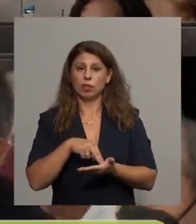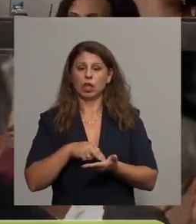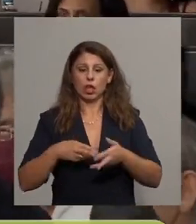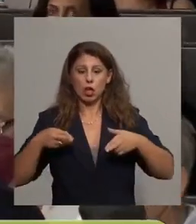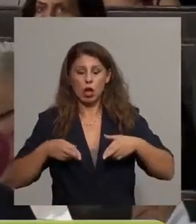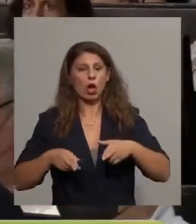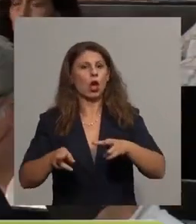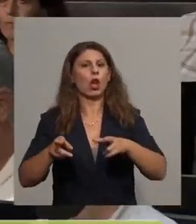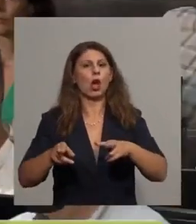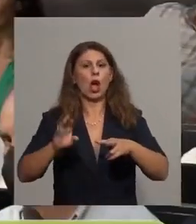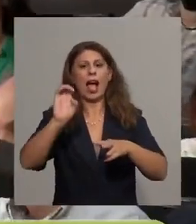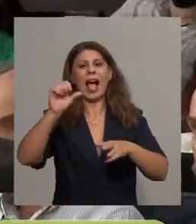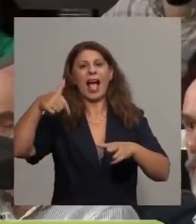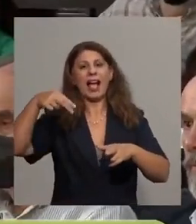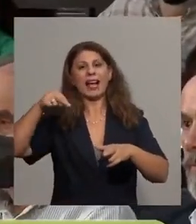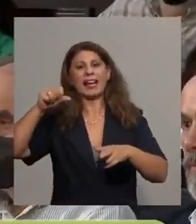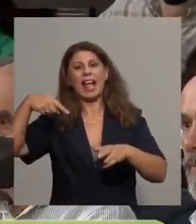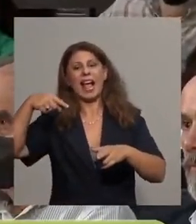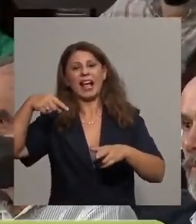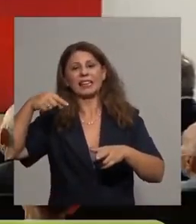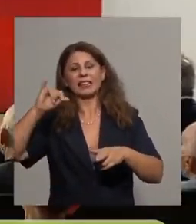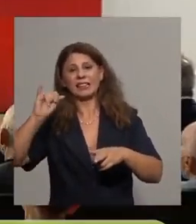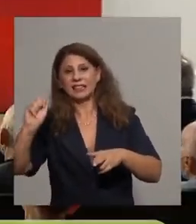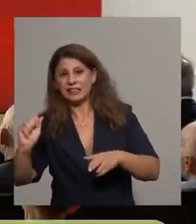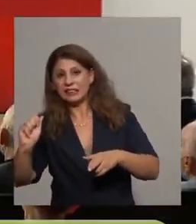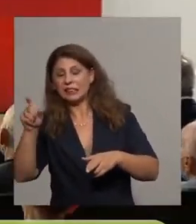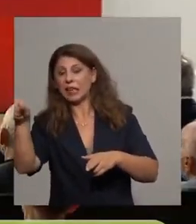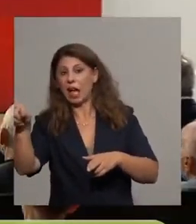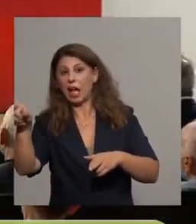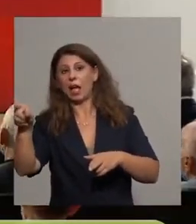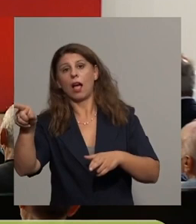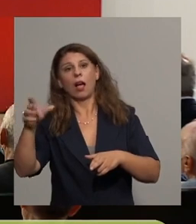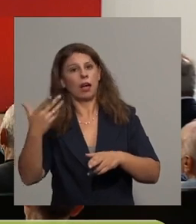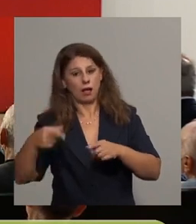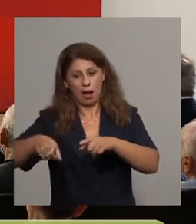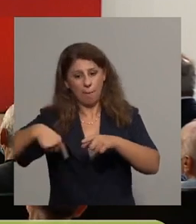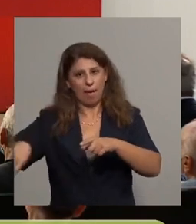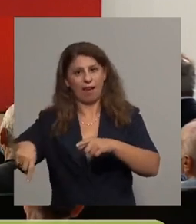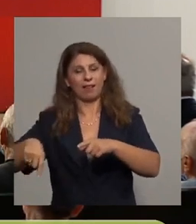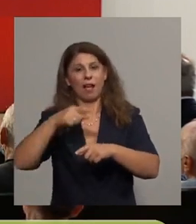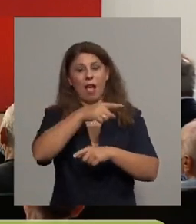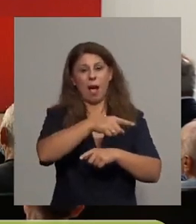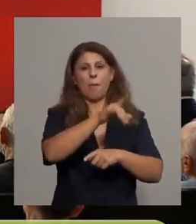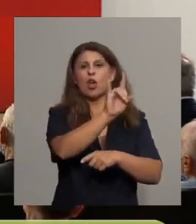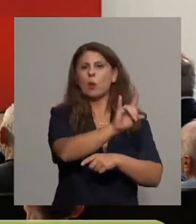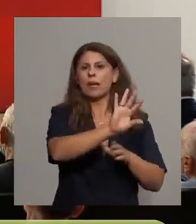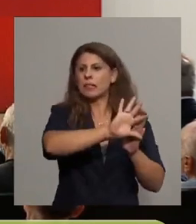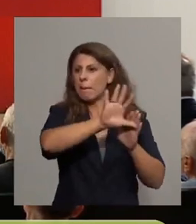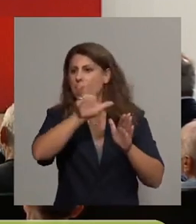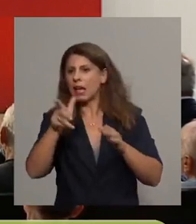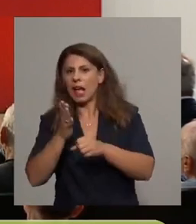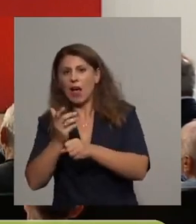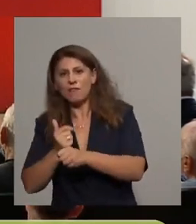της Βόρειας Ελλάδας από την Ιγουμενίτσα και τη Θεσσαλονίκη μέχρι την Καβάλα και την